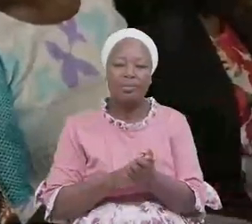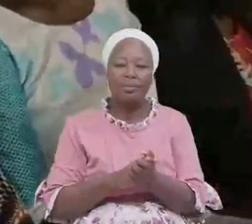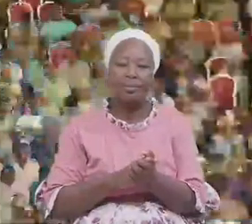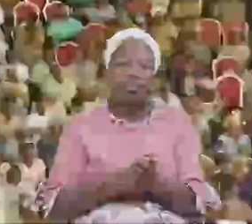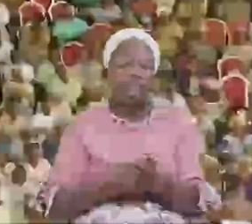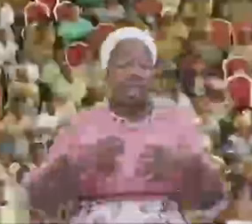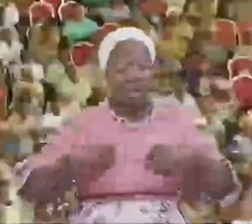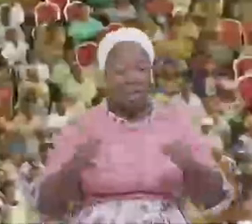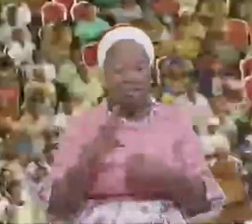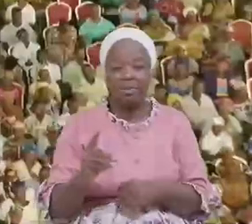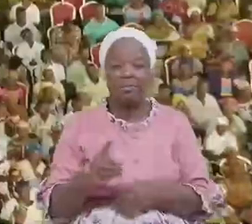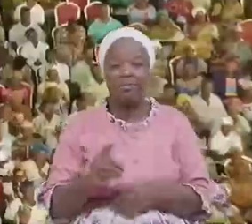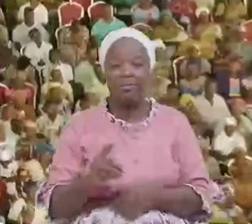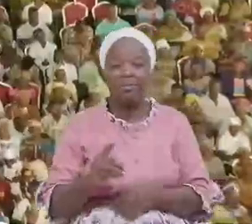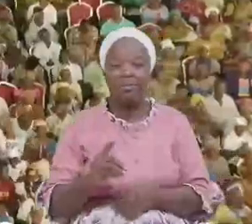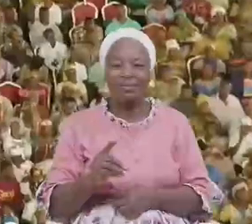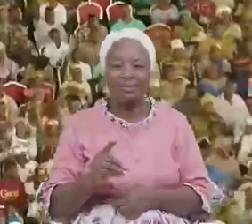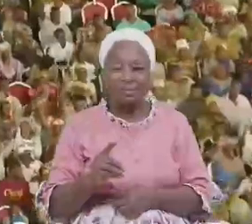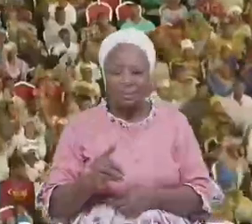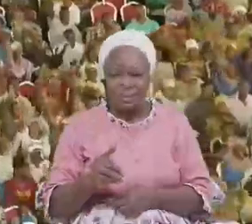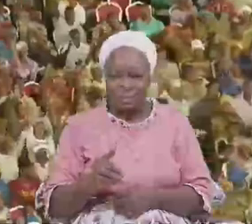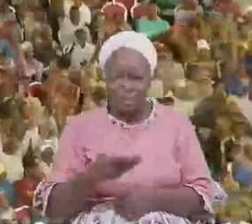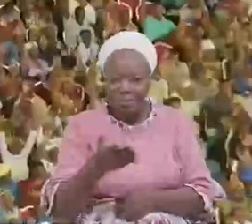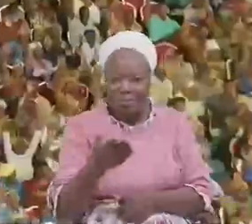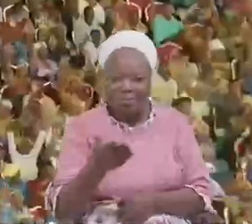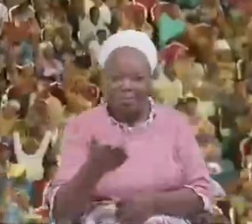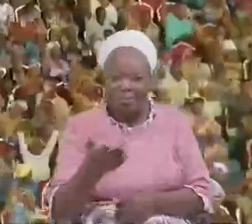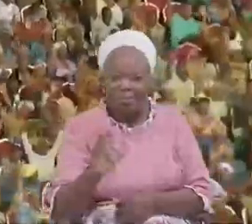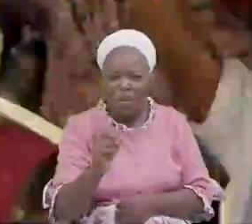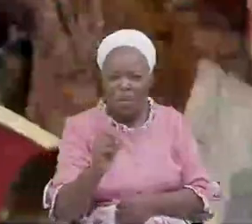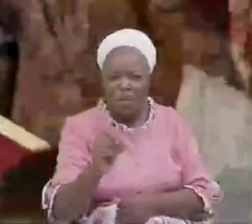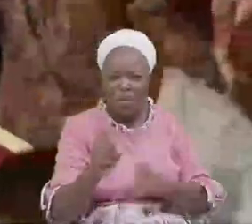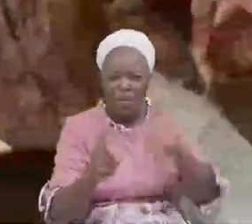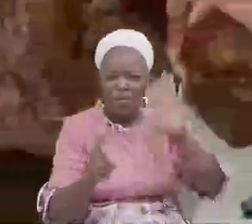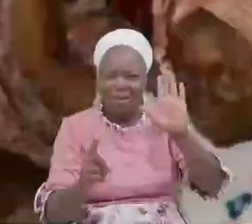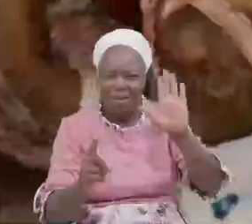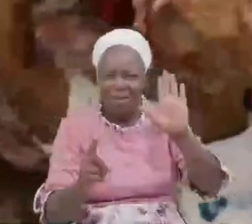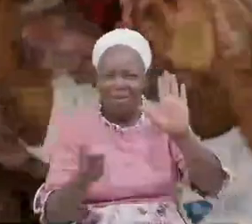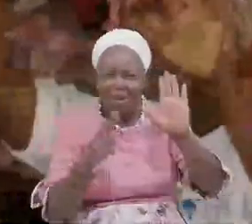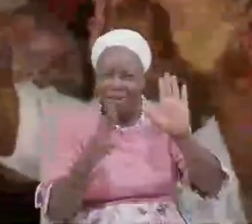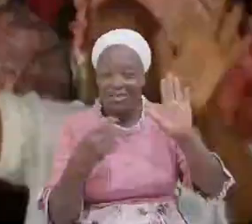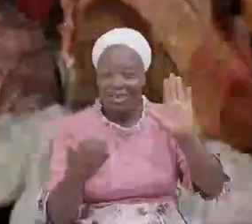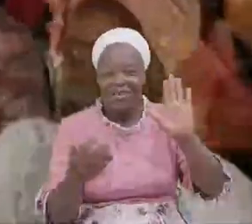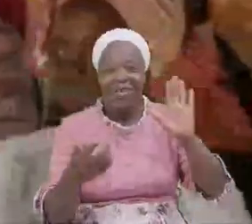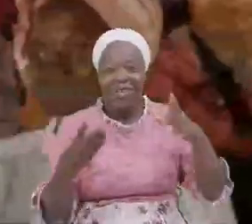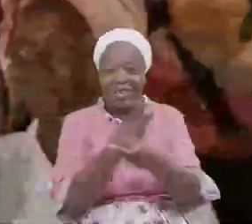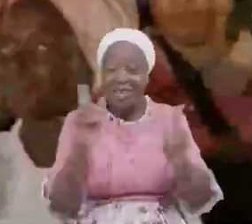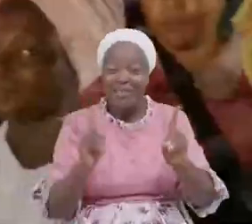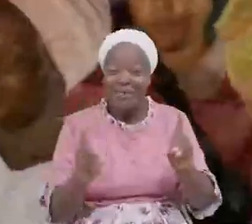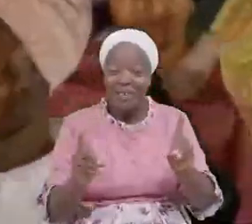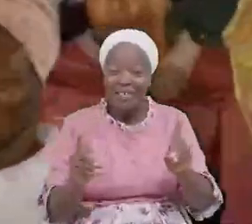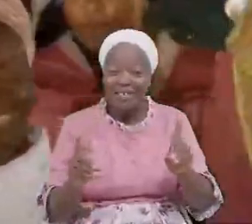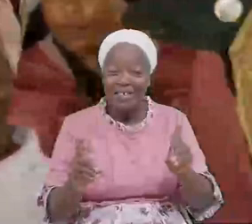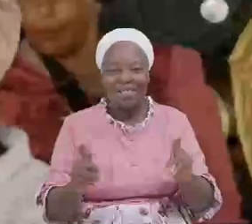Guéri. Où est-il? Où est-elle là-bas? Délivré. Et ce